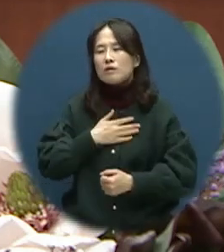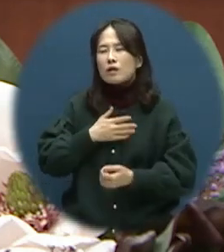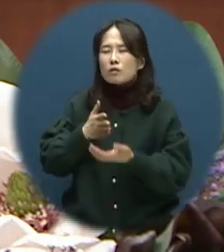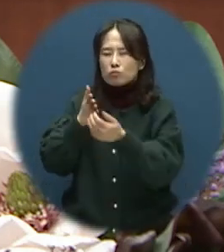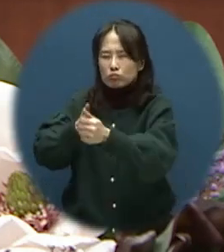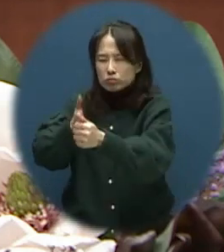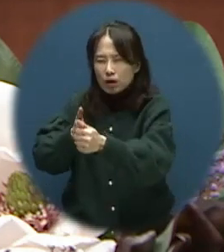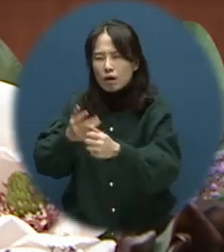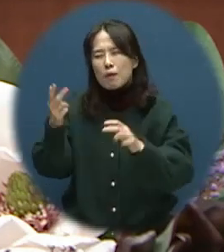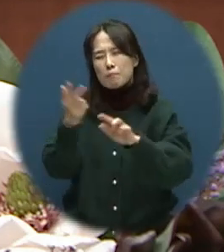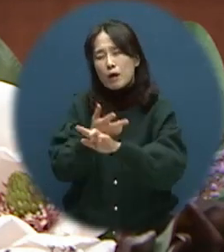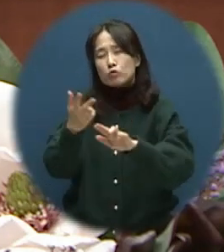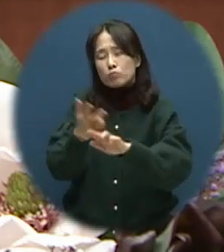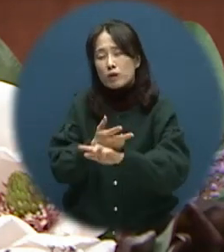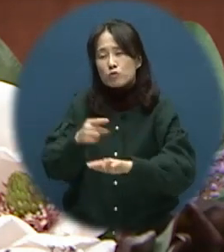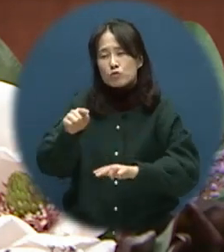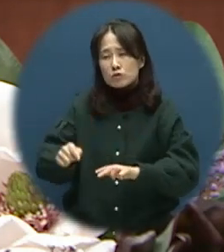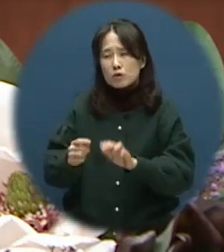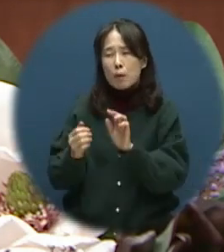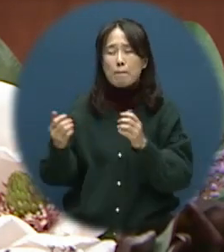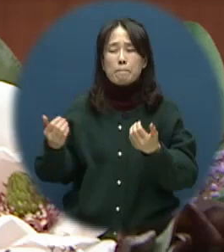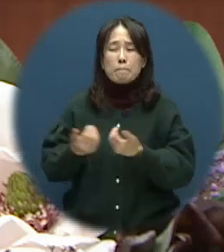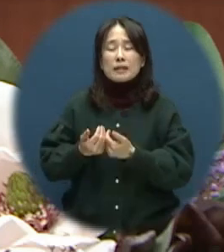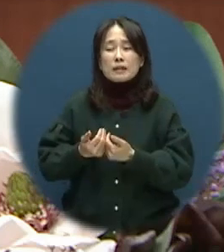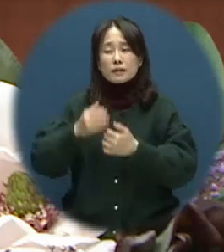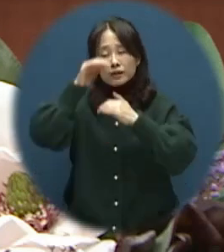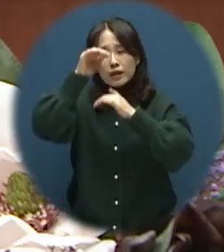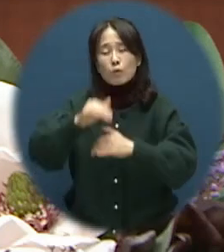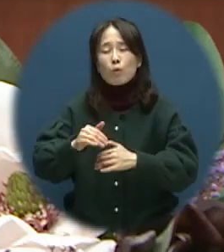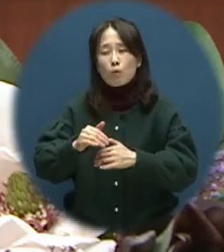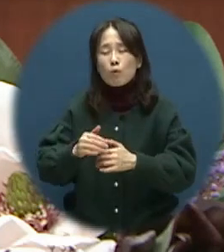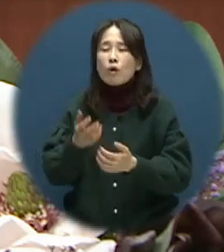매주 내용을 바꿔서 광고를 싣고 그다음에 현수막을